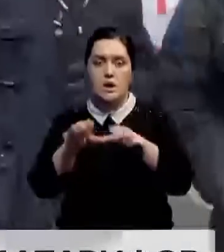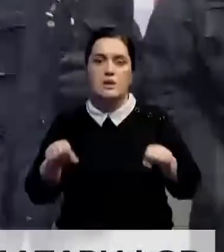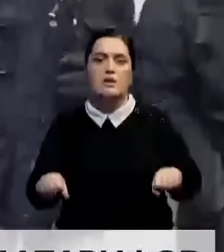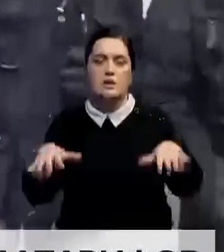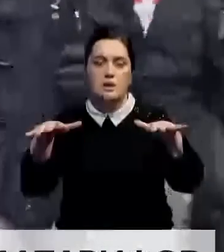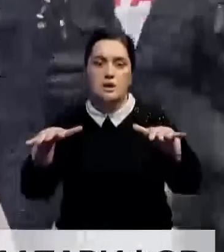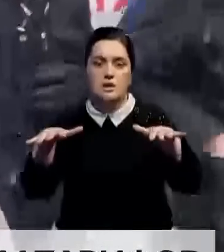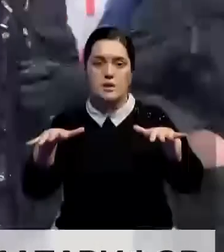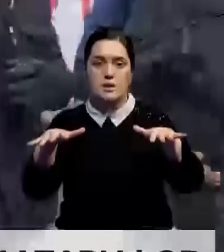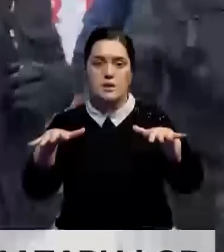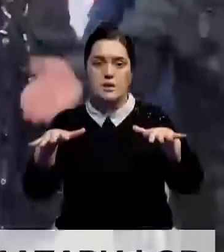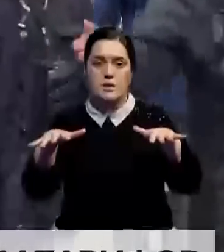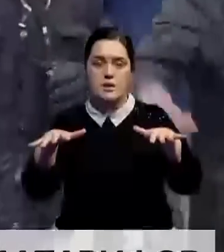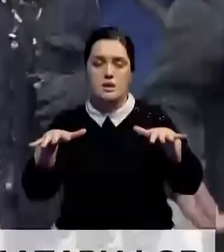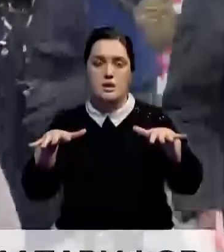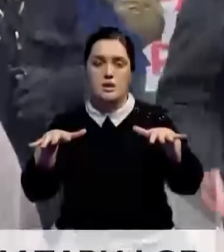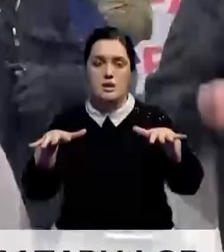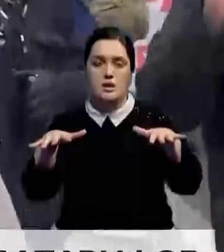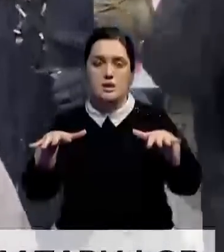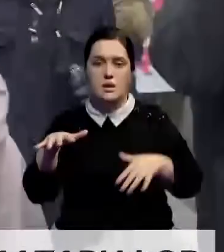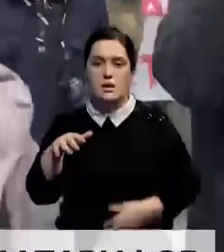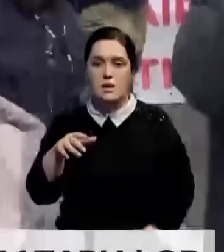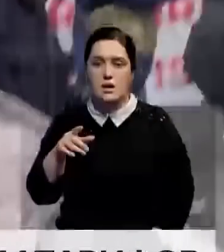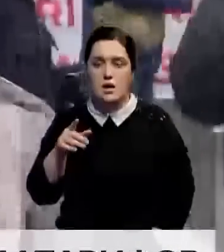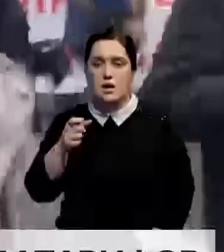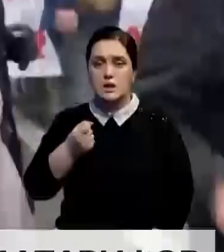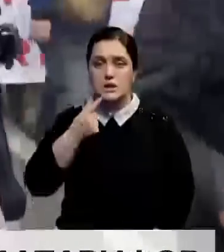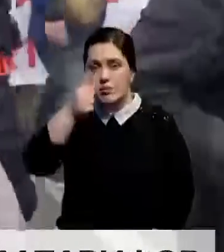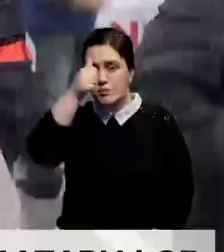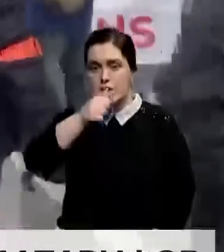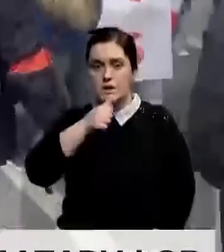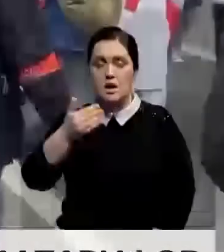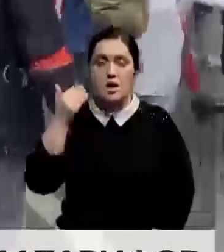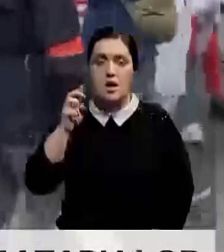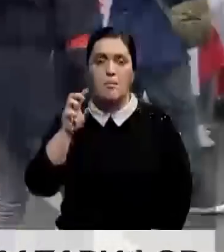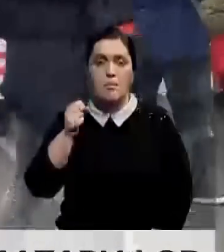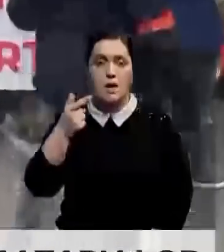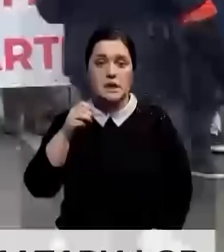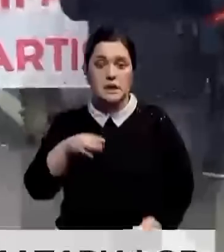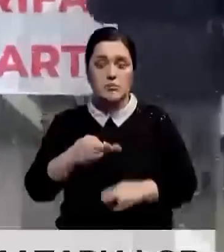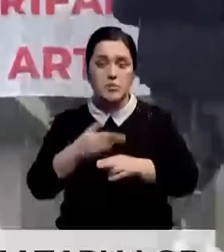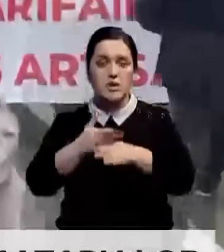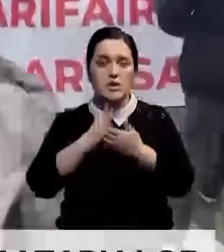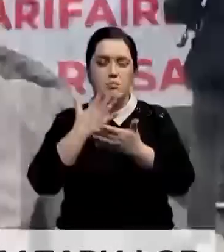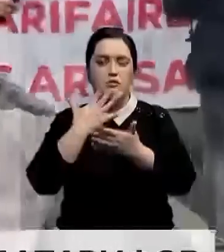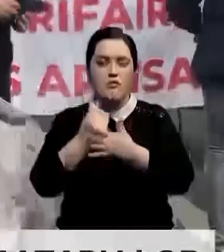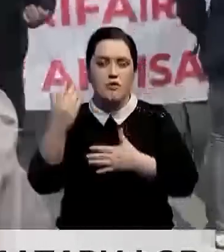электроэнергии. И я напомню, что багет несколько месяцев назад был признан культурным достоянием